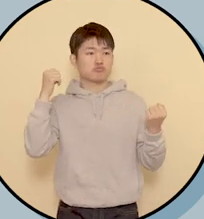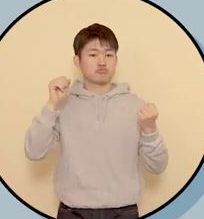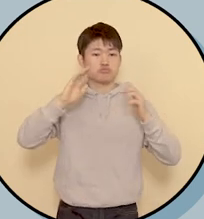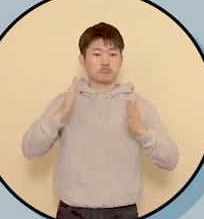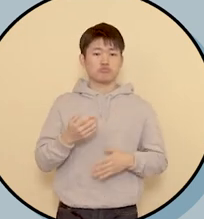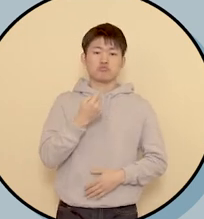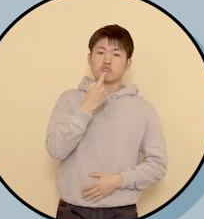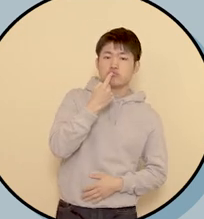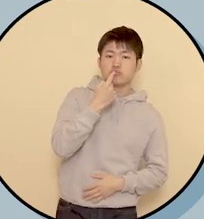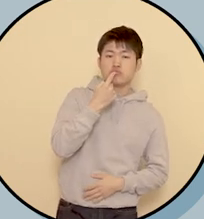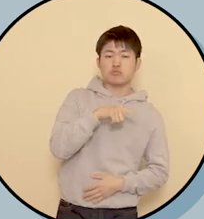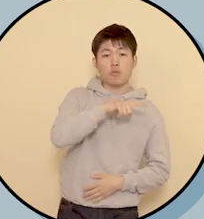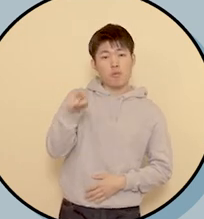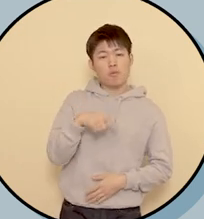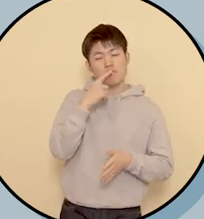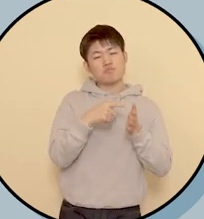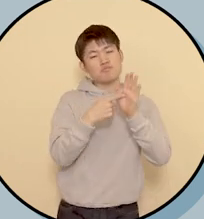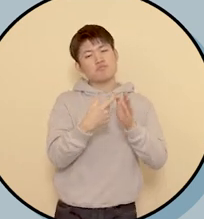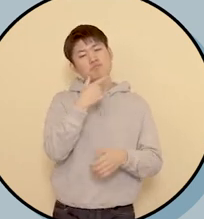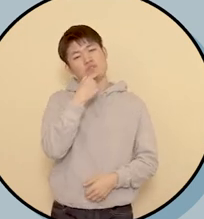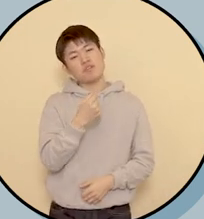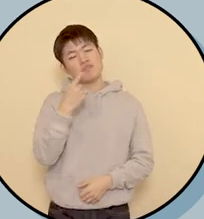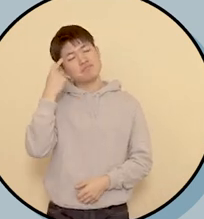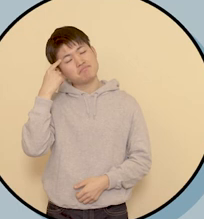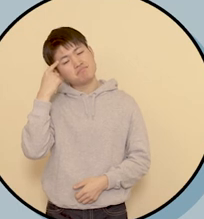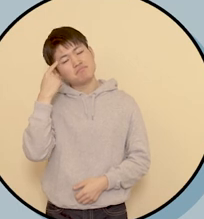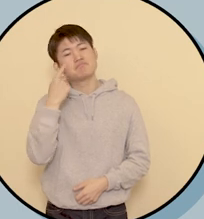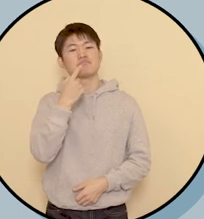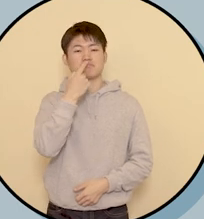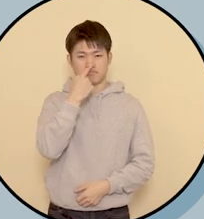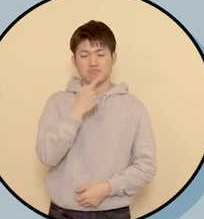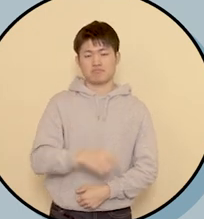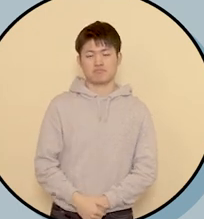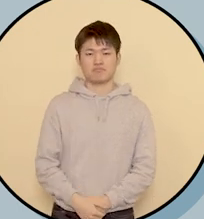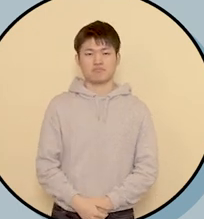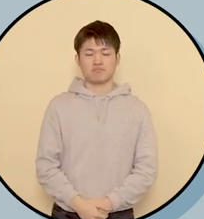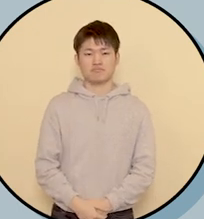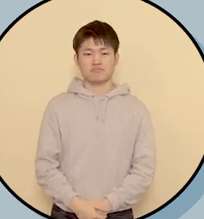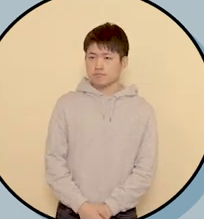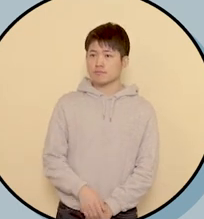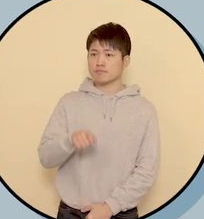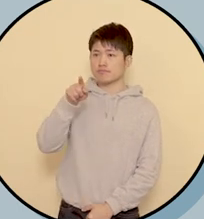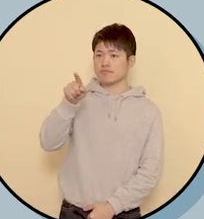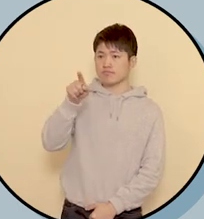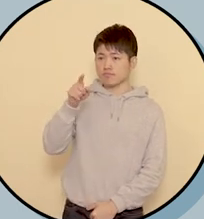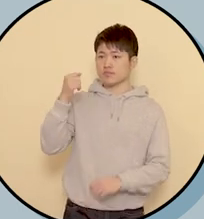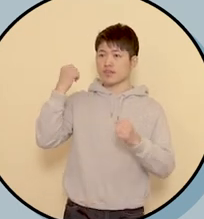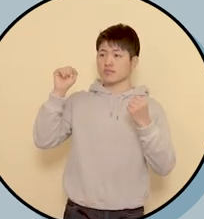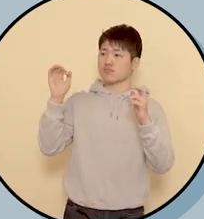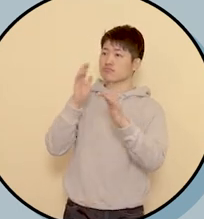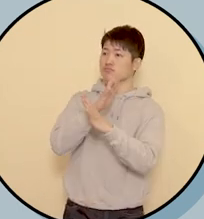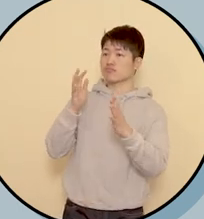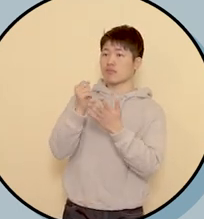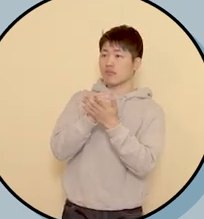じゃなくて、いますけど何かっていうようなところで表現したい。 佐藤さんの今のただ